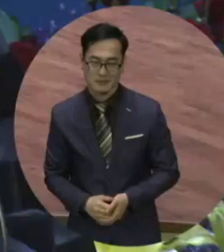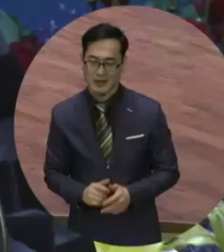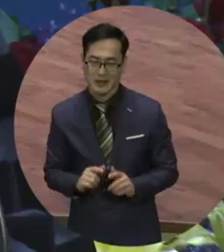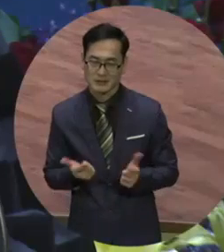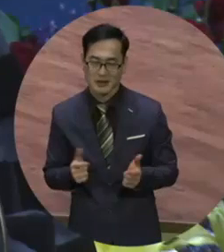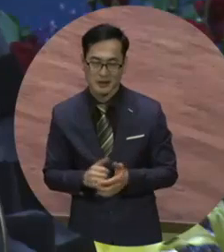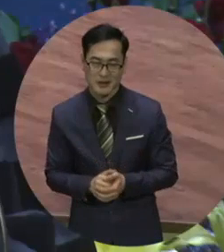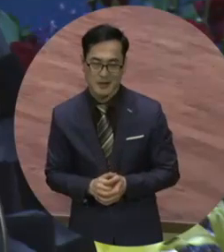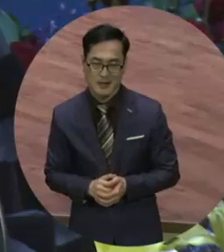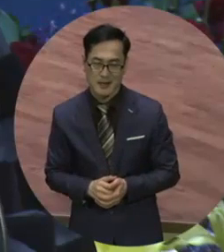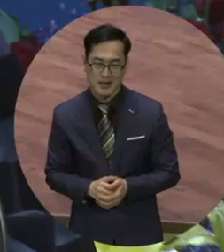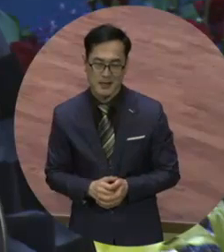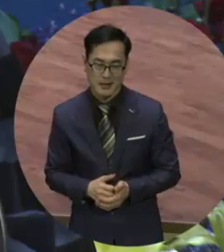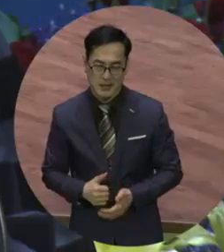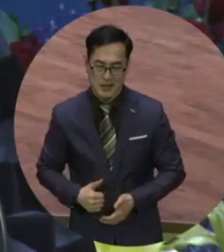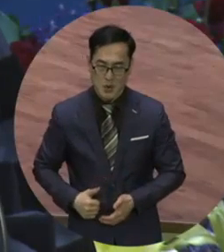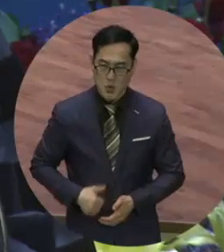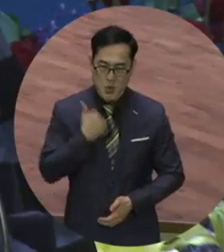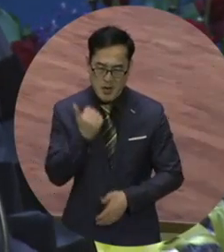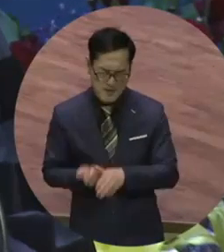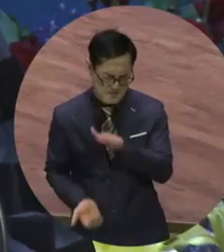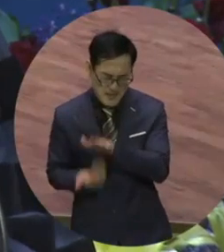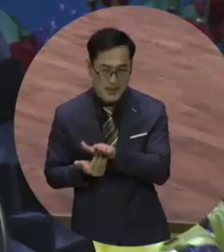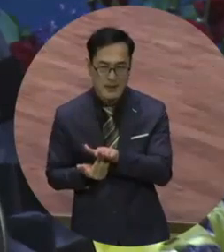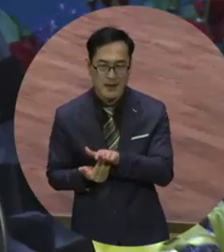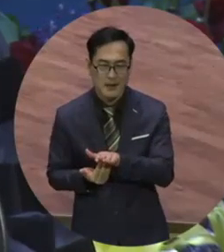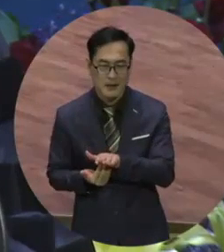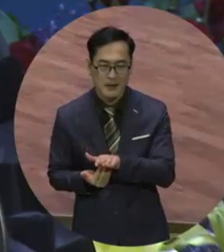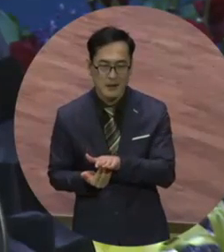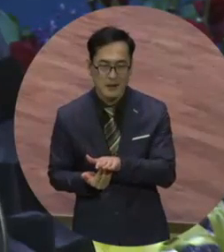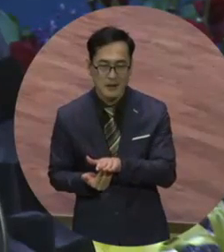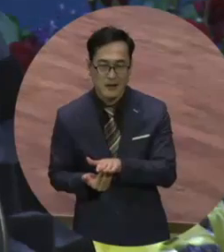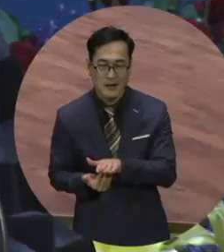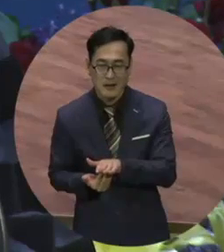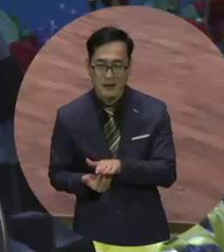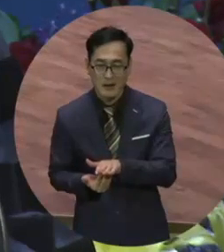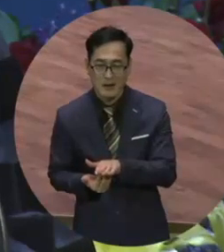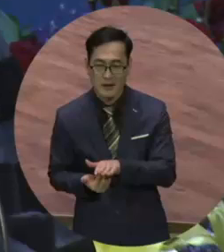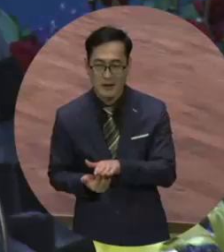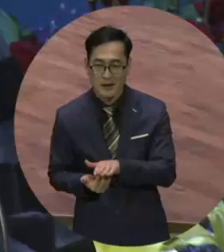극도의 분노예요. 부모의 극도의 분노가 너 마음대로 해.